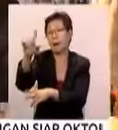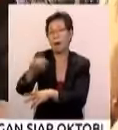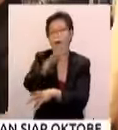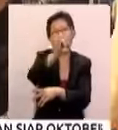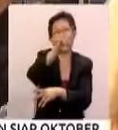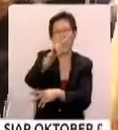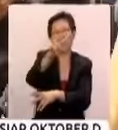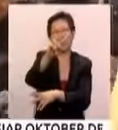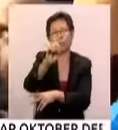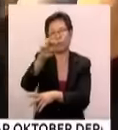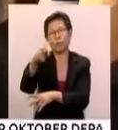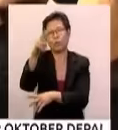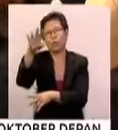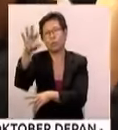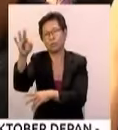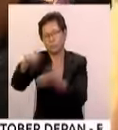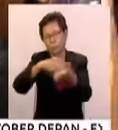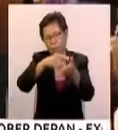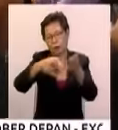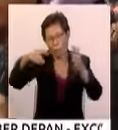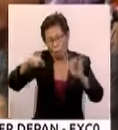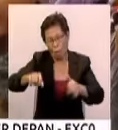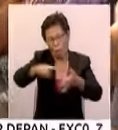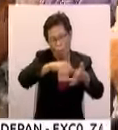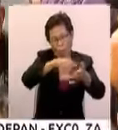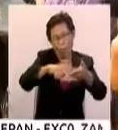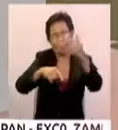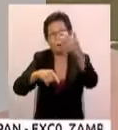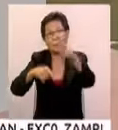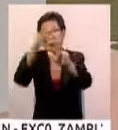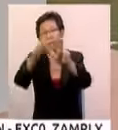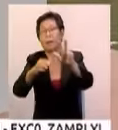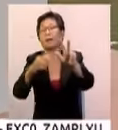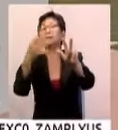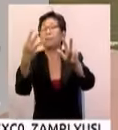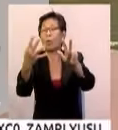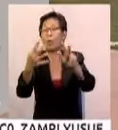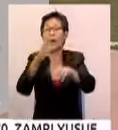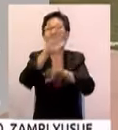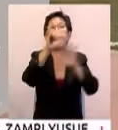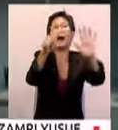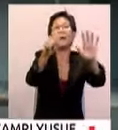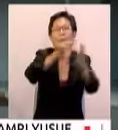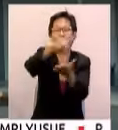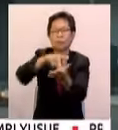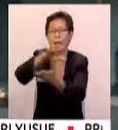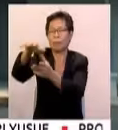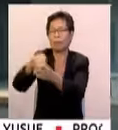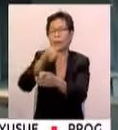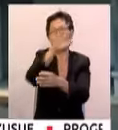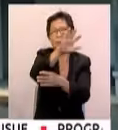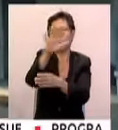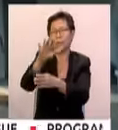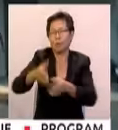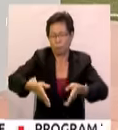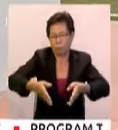20,926 pengundi yang layak mengundi pada 13 April nanti di 16 pusat mengundi membabitkan 55